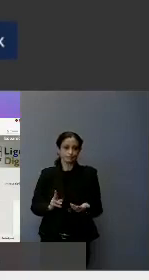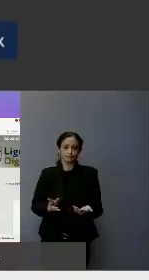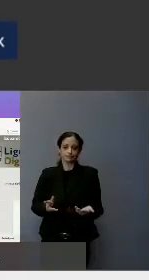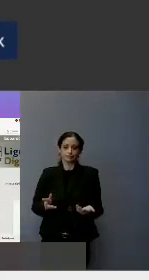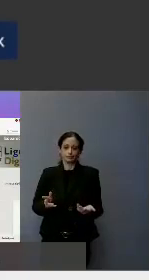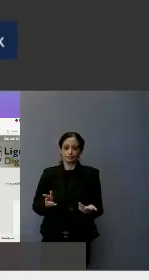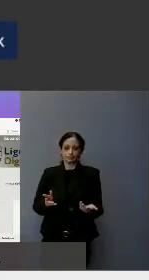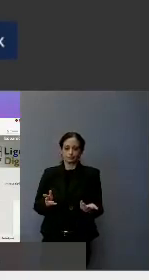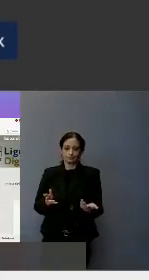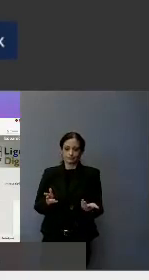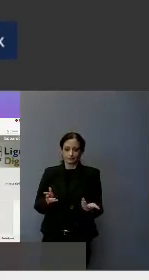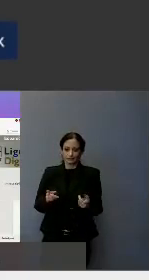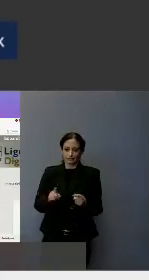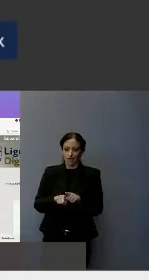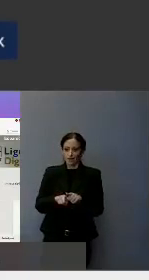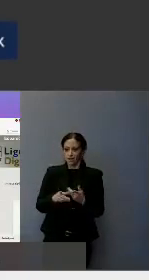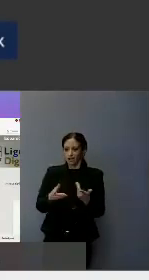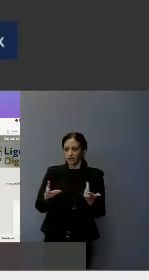una modalità